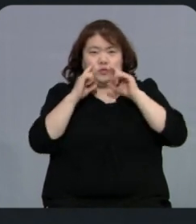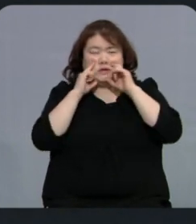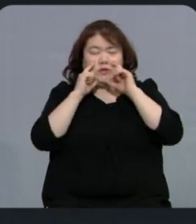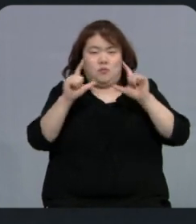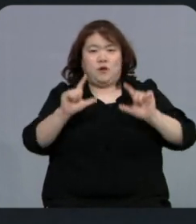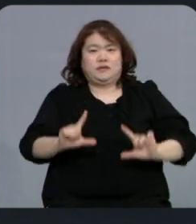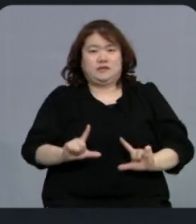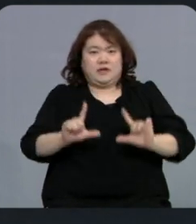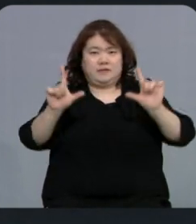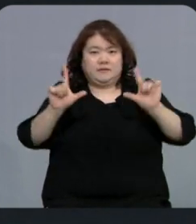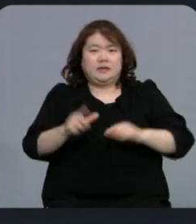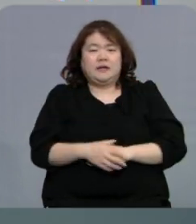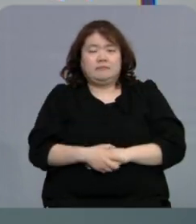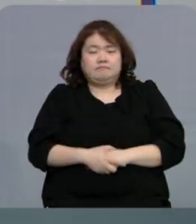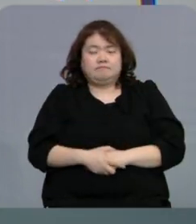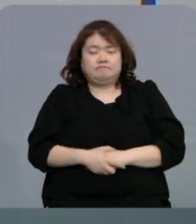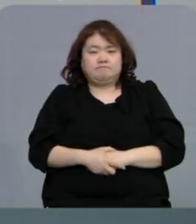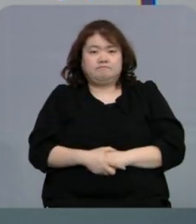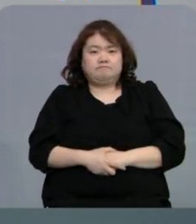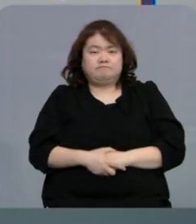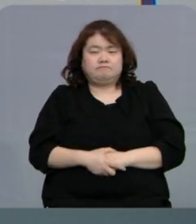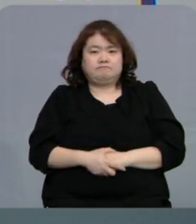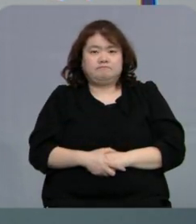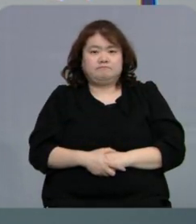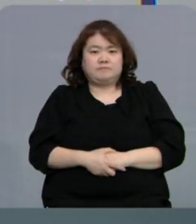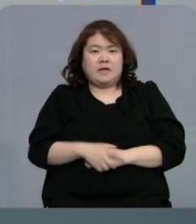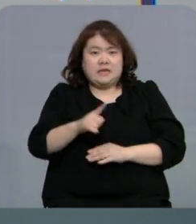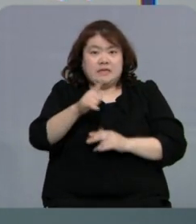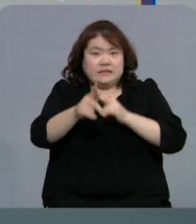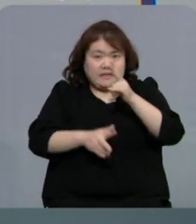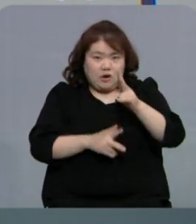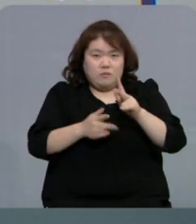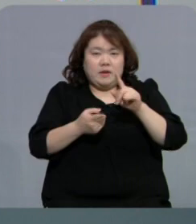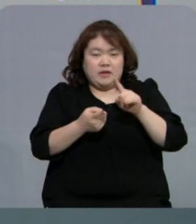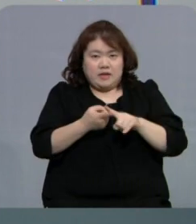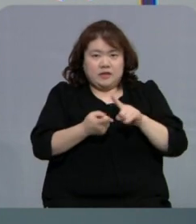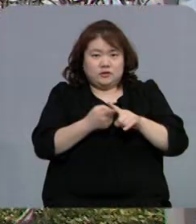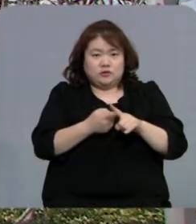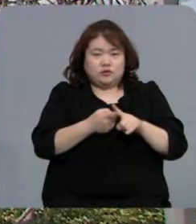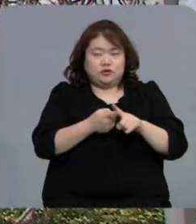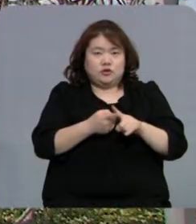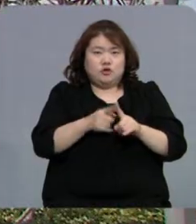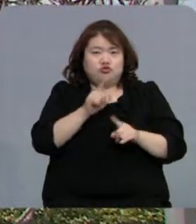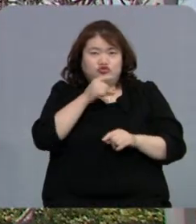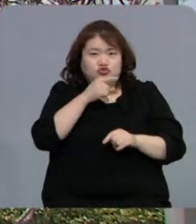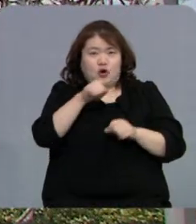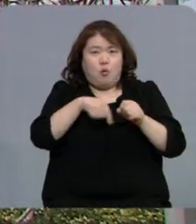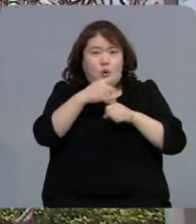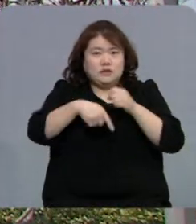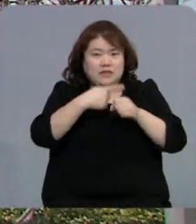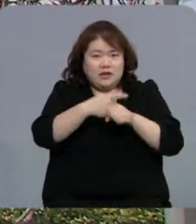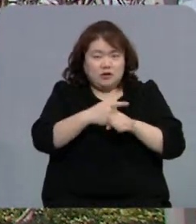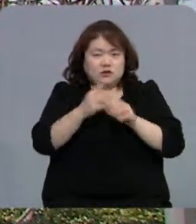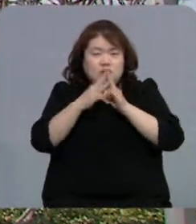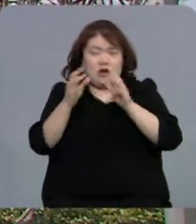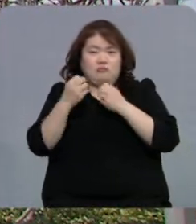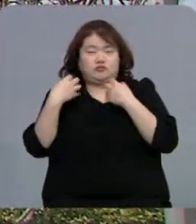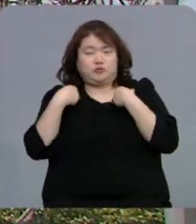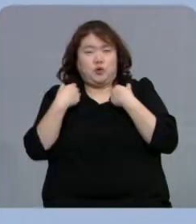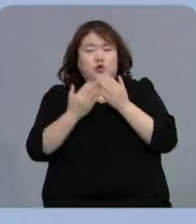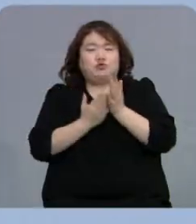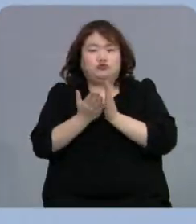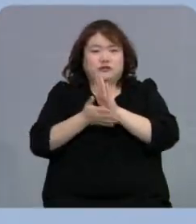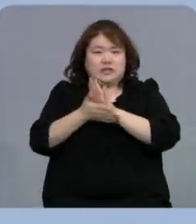중심지로 선포하는 날입니다. 이 사업에는 한국수력원자력을 비롯해 전라북도,